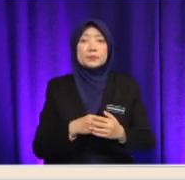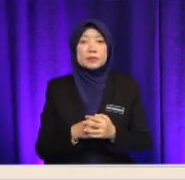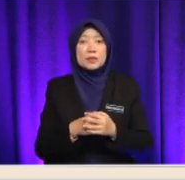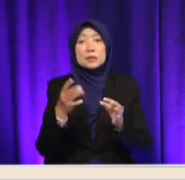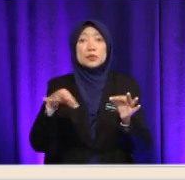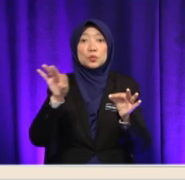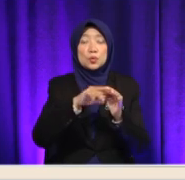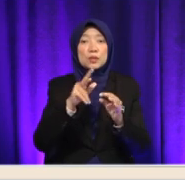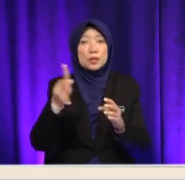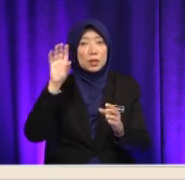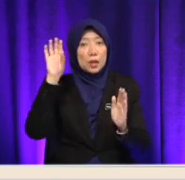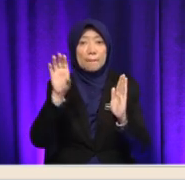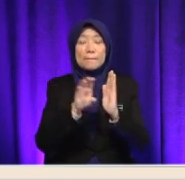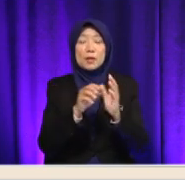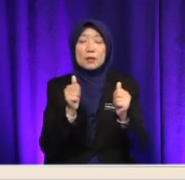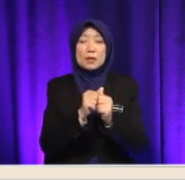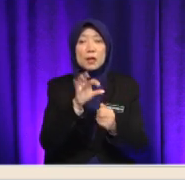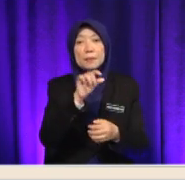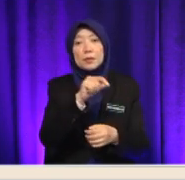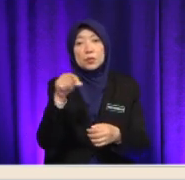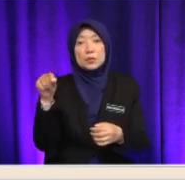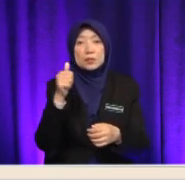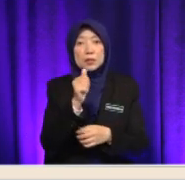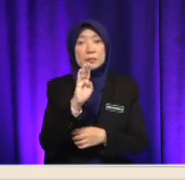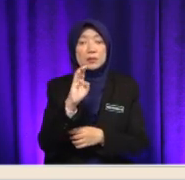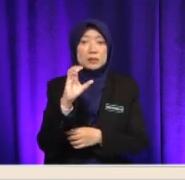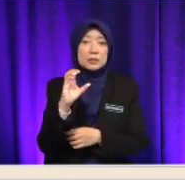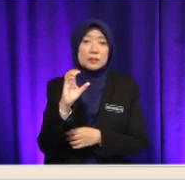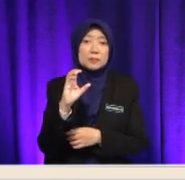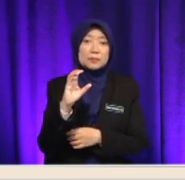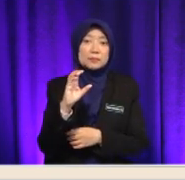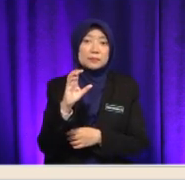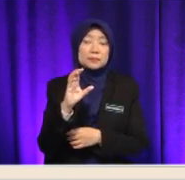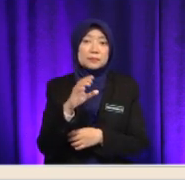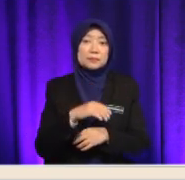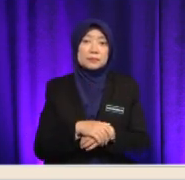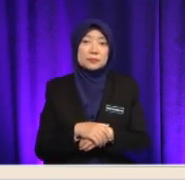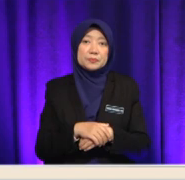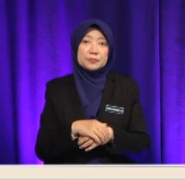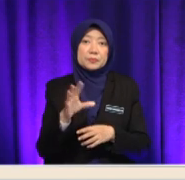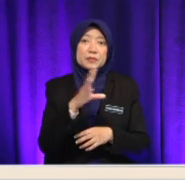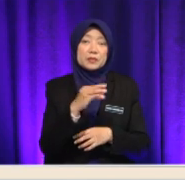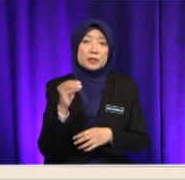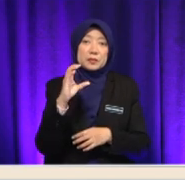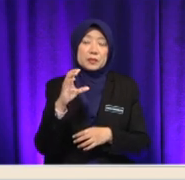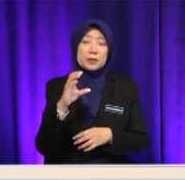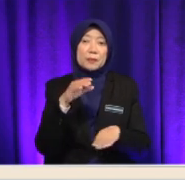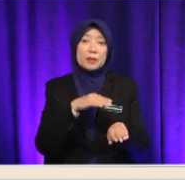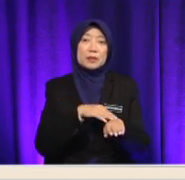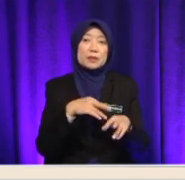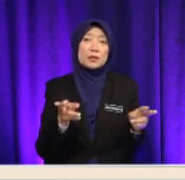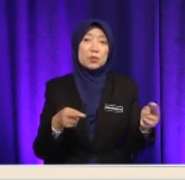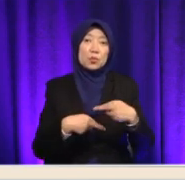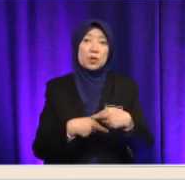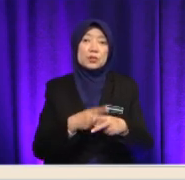yang betul dengan menulis ABC dan dan ABC dan si pada ruang